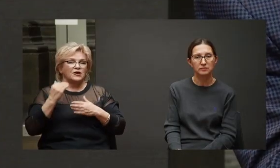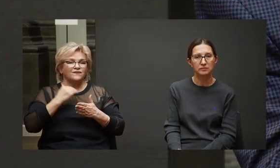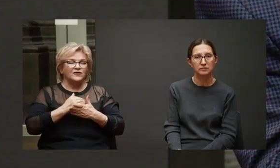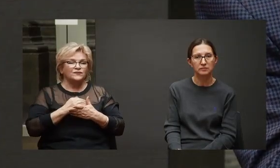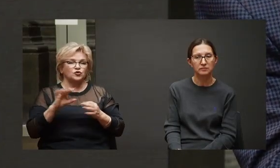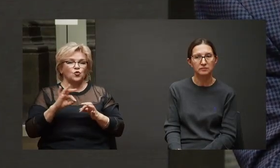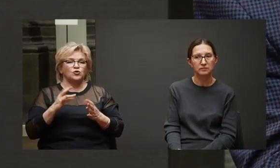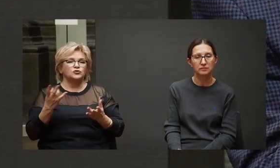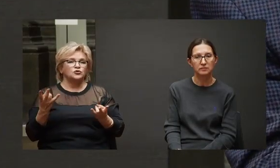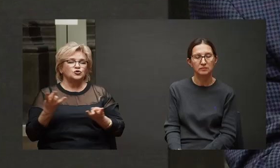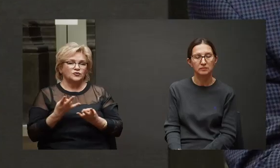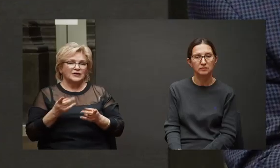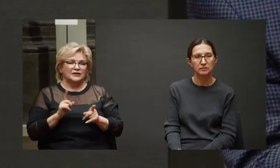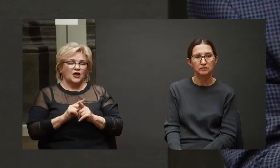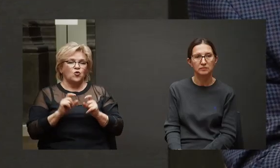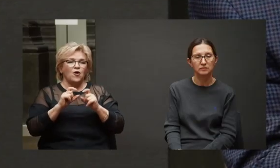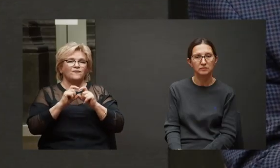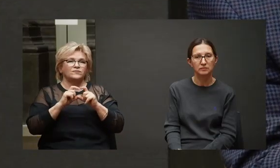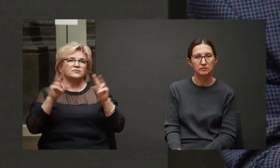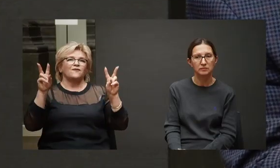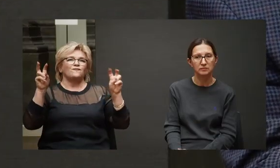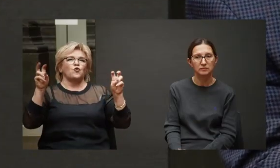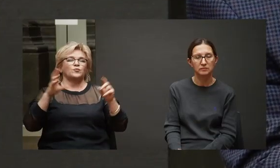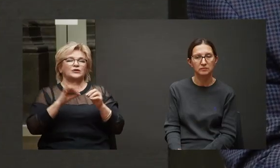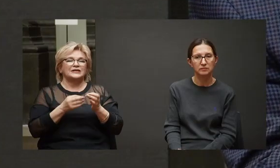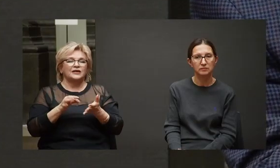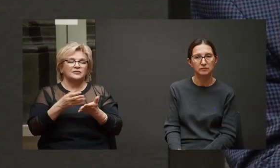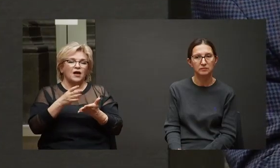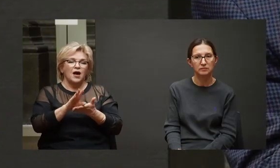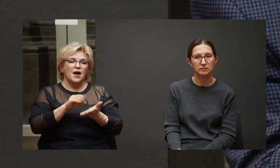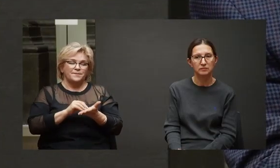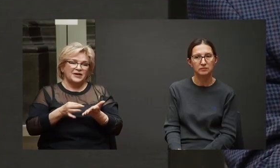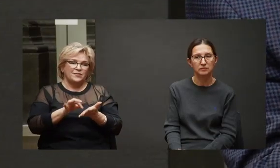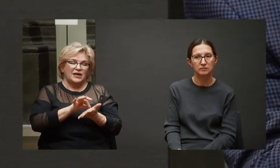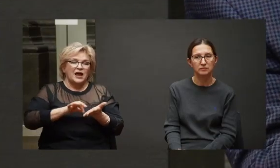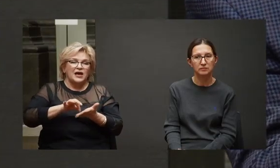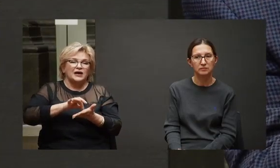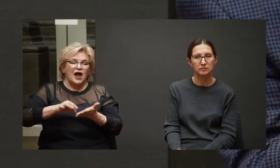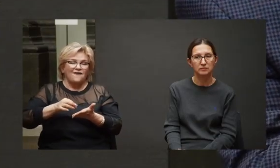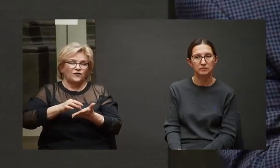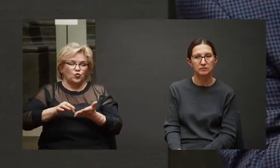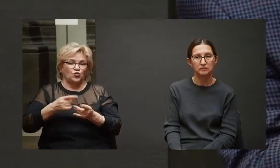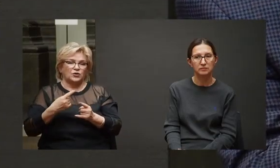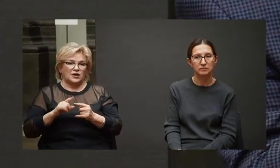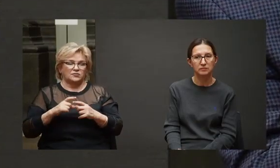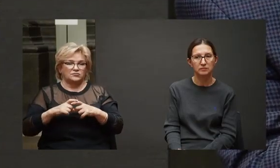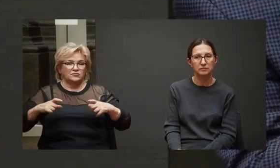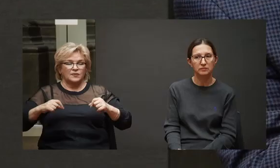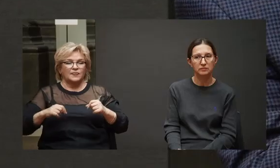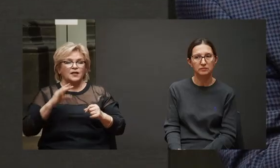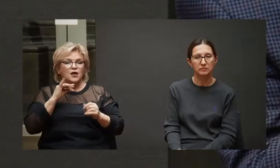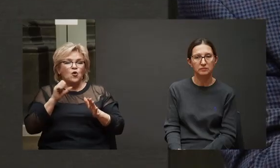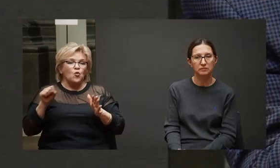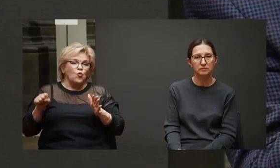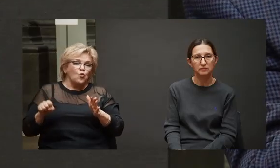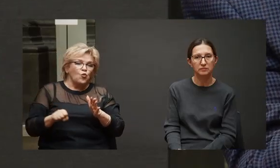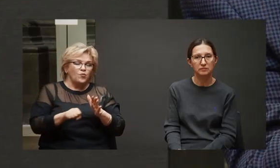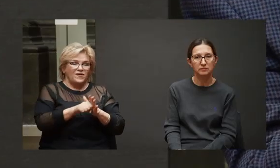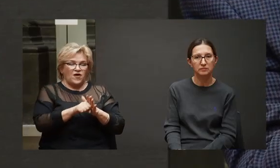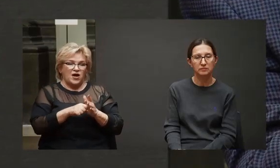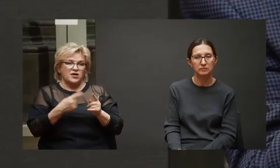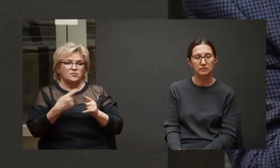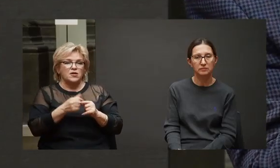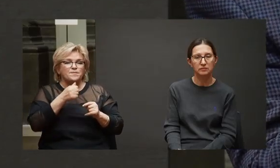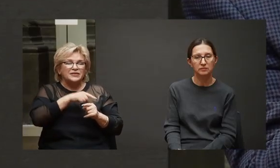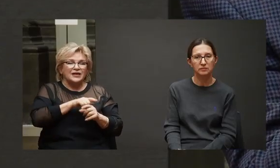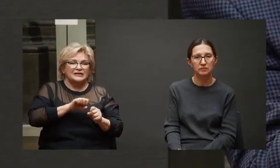этом существовании такого рода формулы на примере гравюры Дюрера «Смерть Орфея», где вот так убиваемый вакхантами Орфей